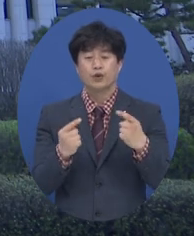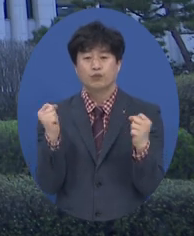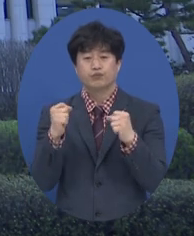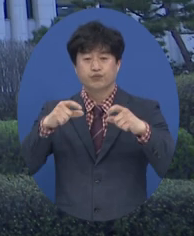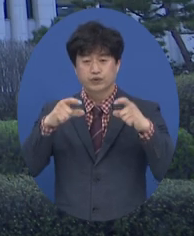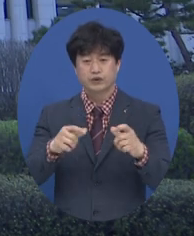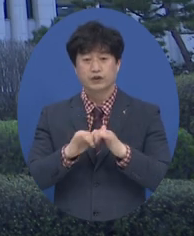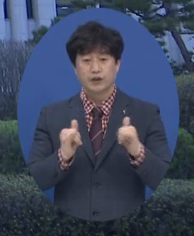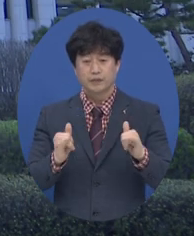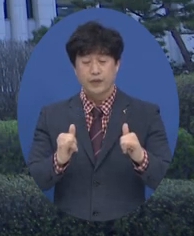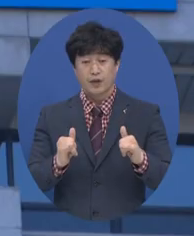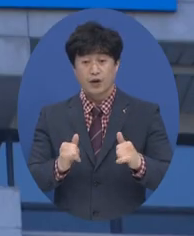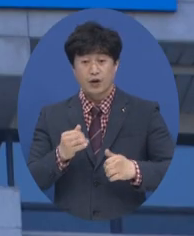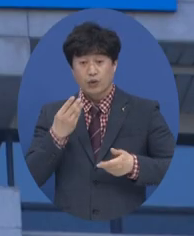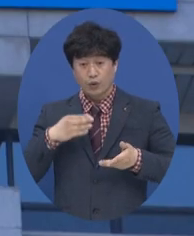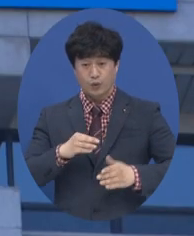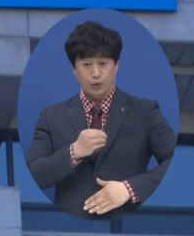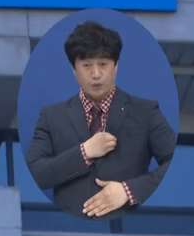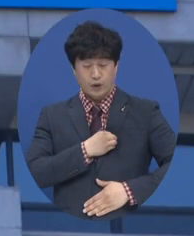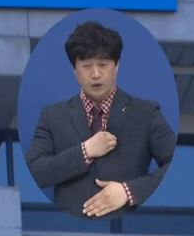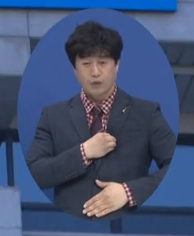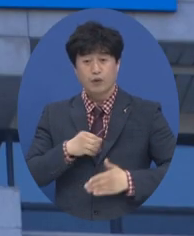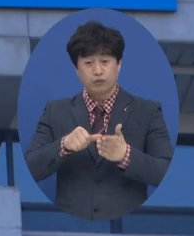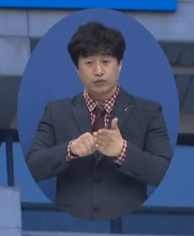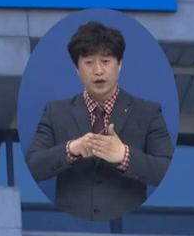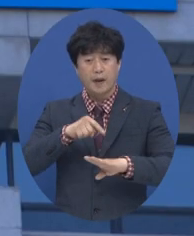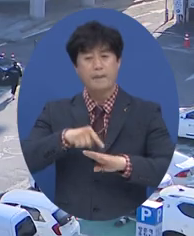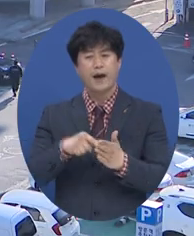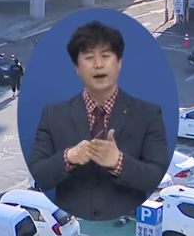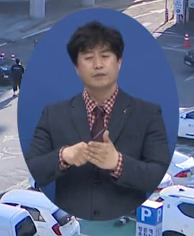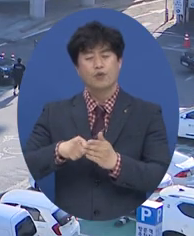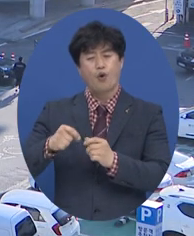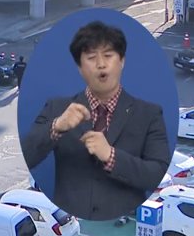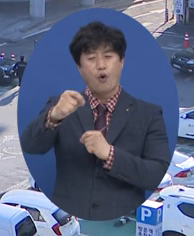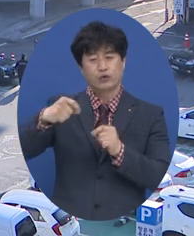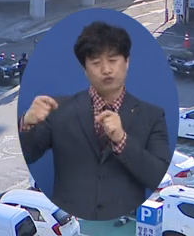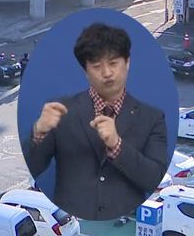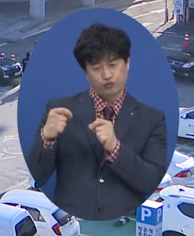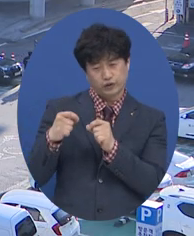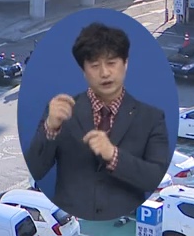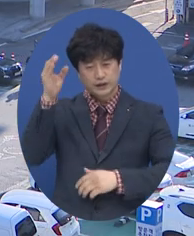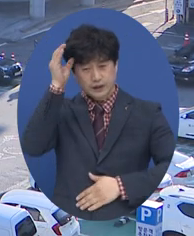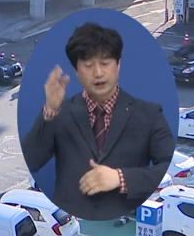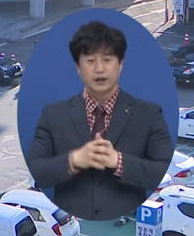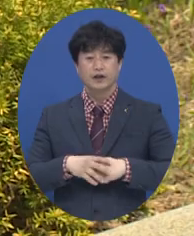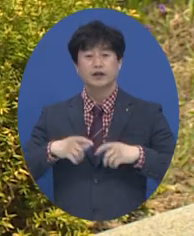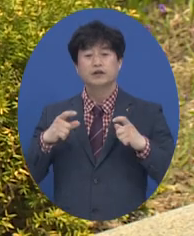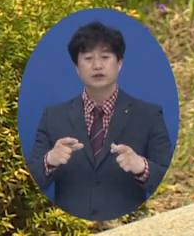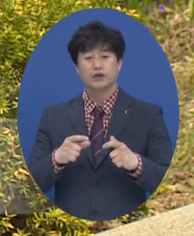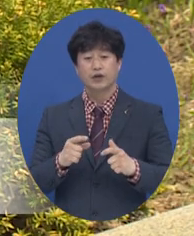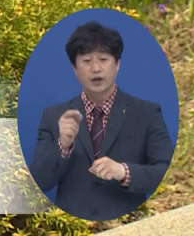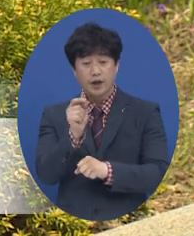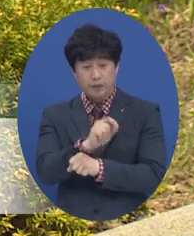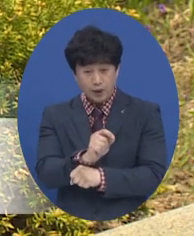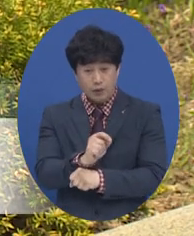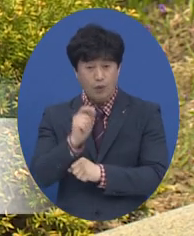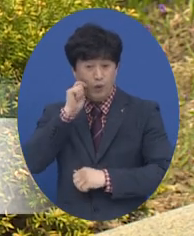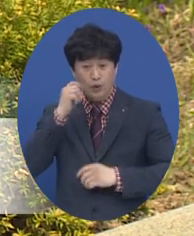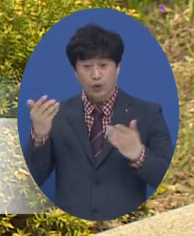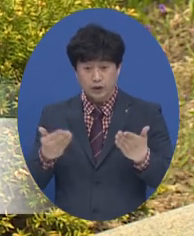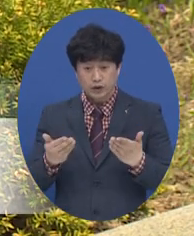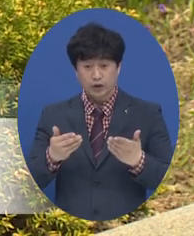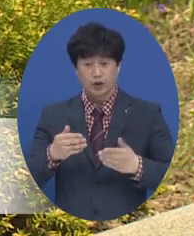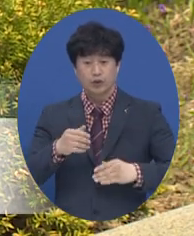무엇보다 북부 지역 주민들은 대 기관인 도의회 와 분리 적 심리적 거리가 줄어들 거라 기대합니다 지역 민원 이나